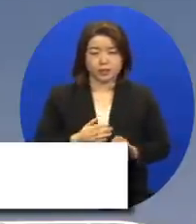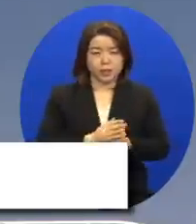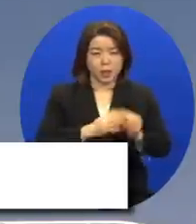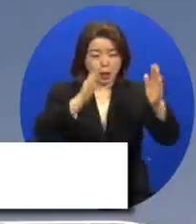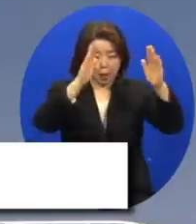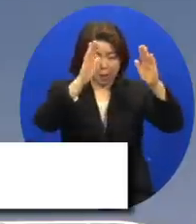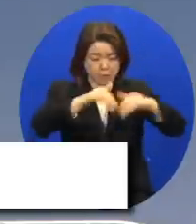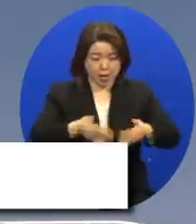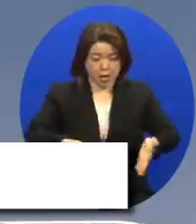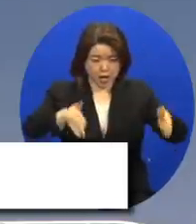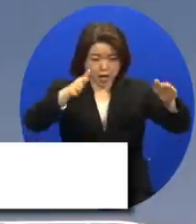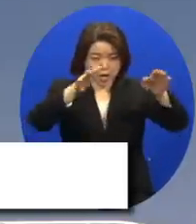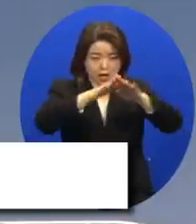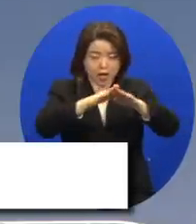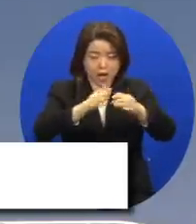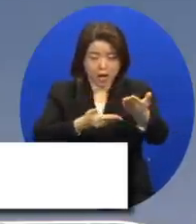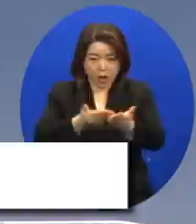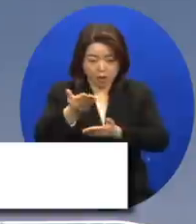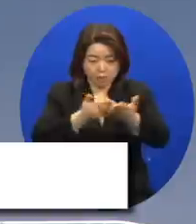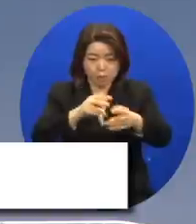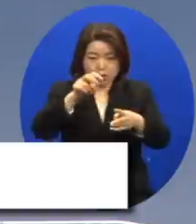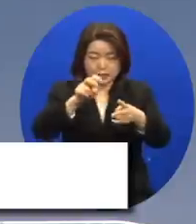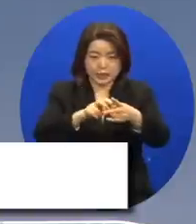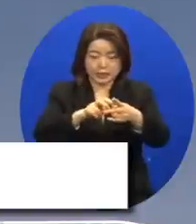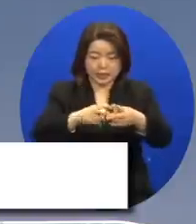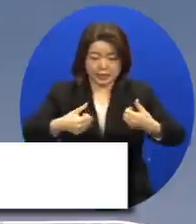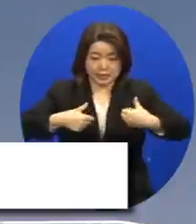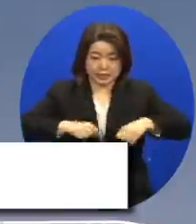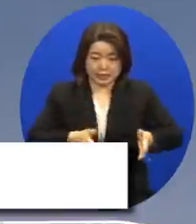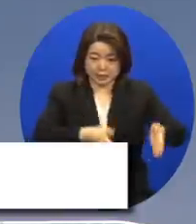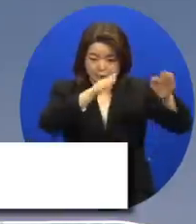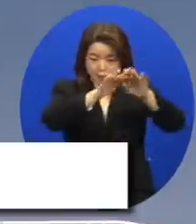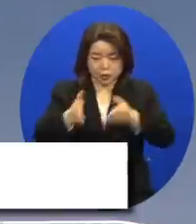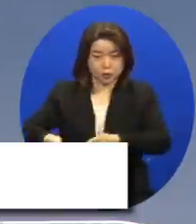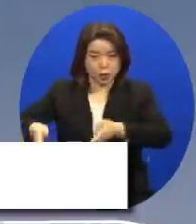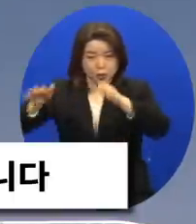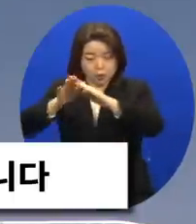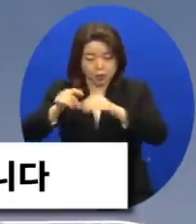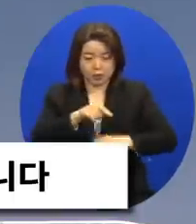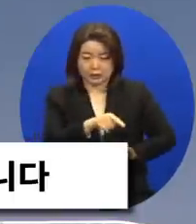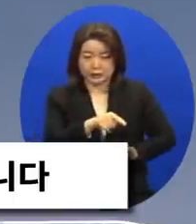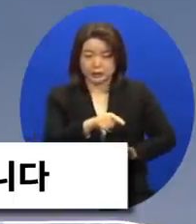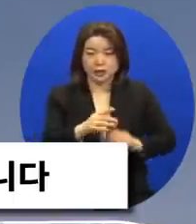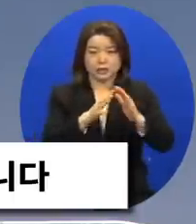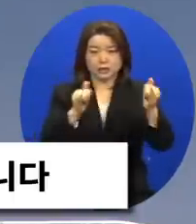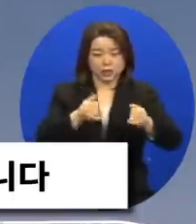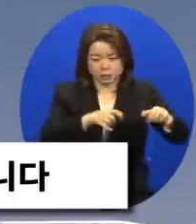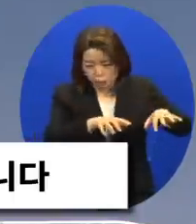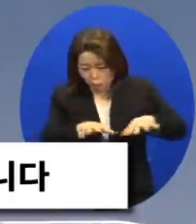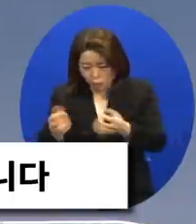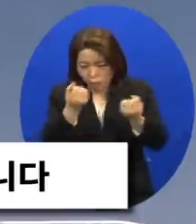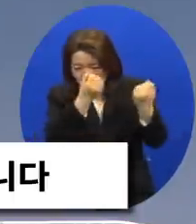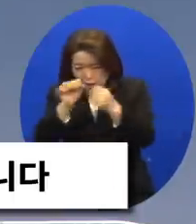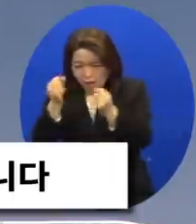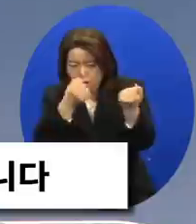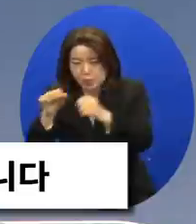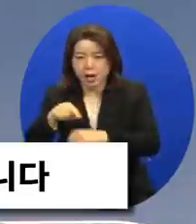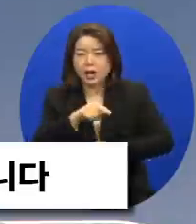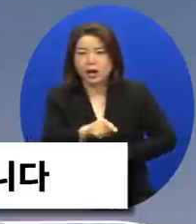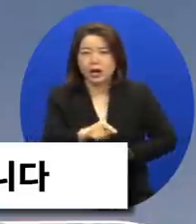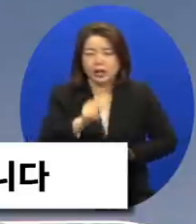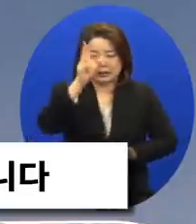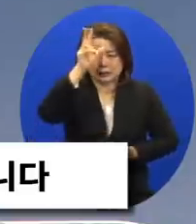내리는 무역센터 쌍둥이 빌딩 해서 사람들이 도망쳐 나올 때 뉴욕의 경찰관들이 했던 말을